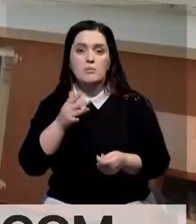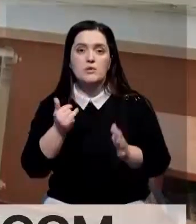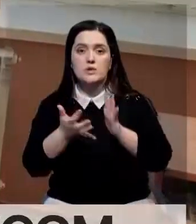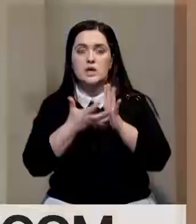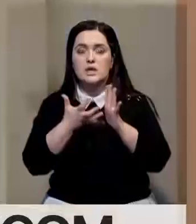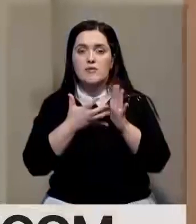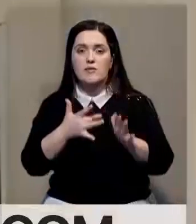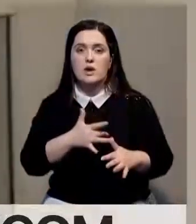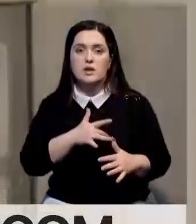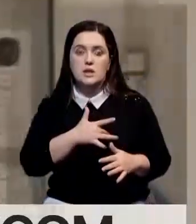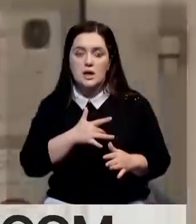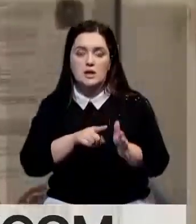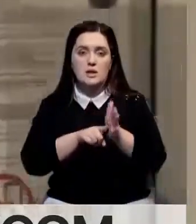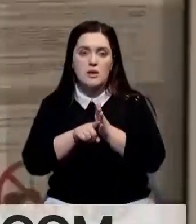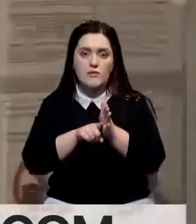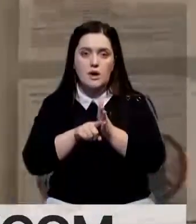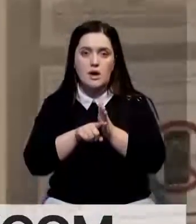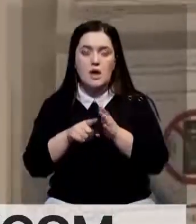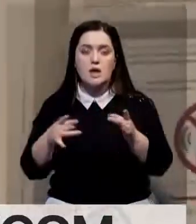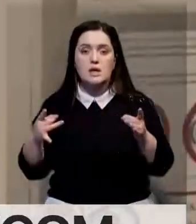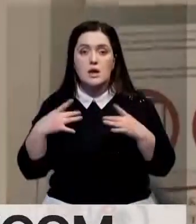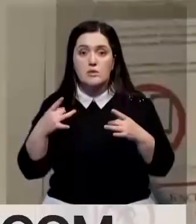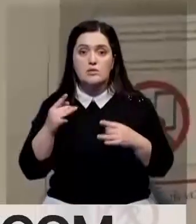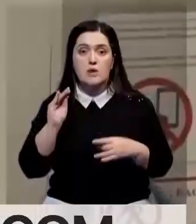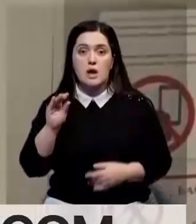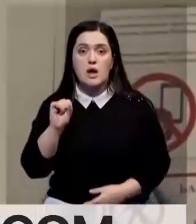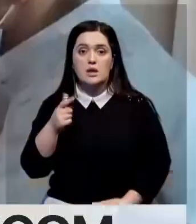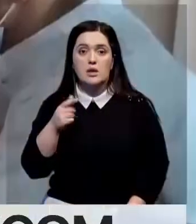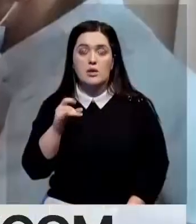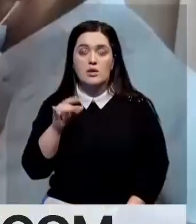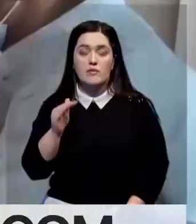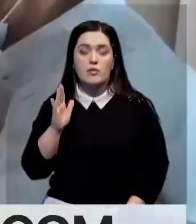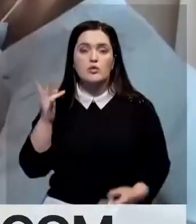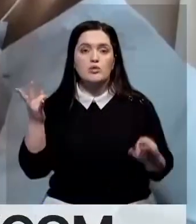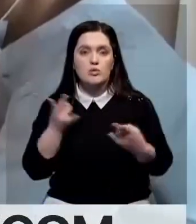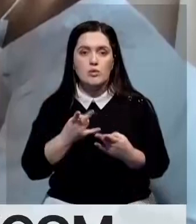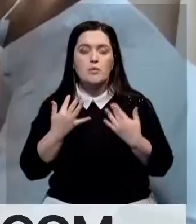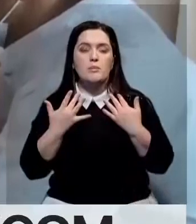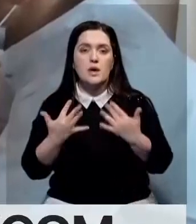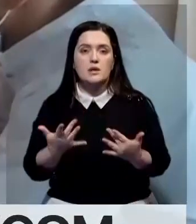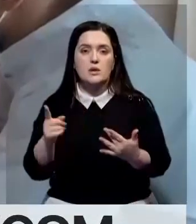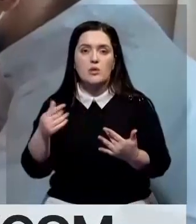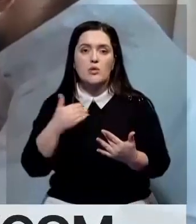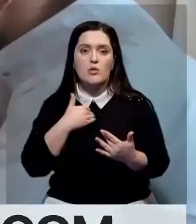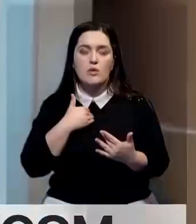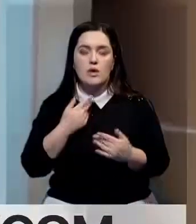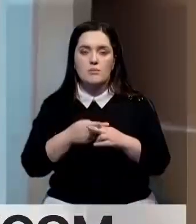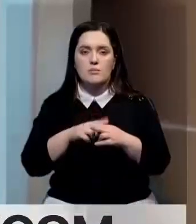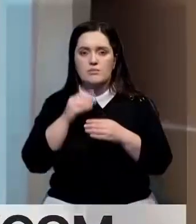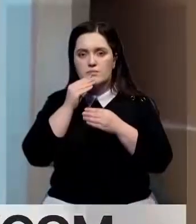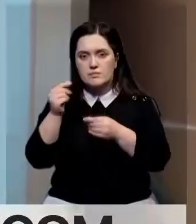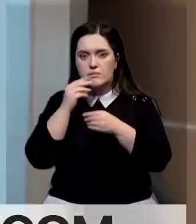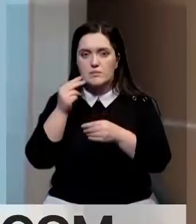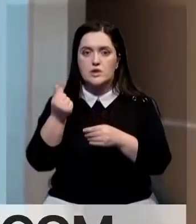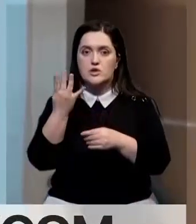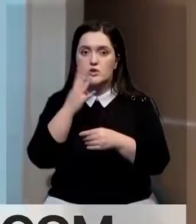хватает кардиолога, невропатолога, нейрохирурга. А с появлением ангиографа еще понадобятся врачи-интервенты. Их планируют привлекать подъемными в размере 4 миллионов